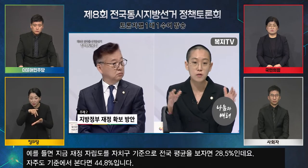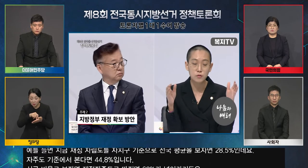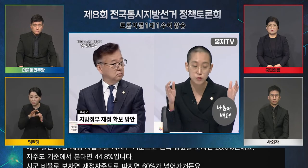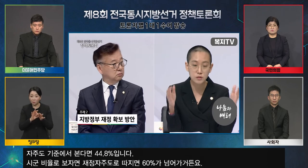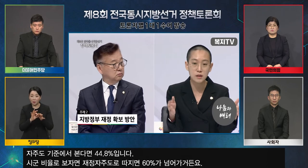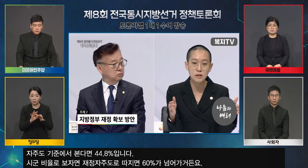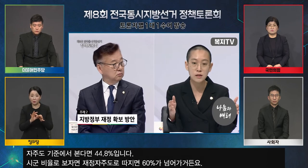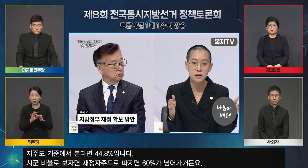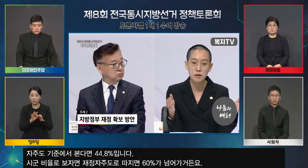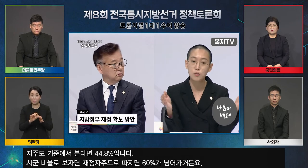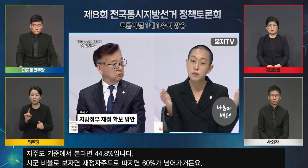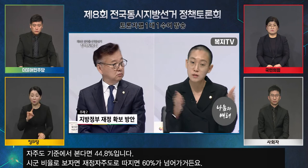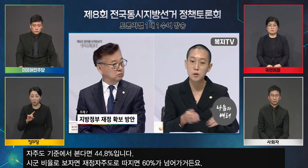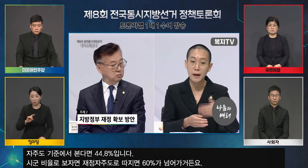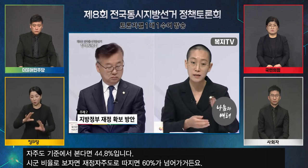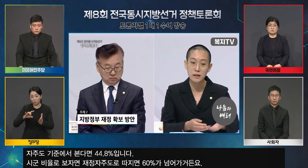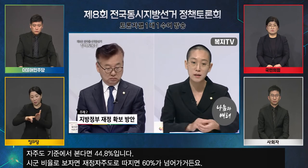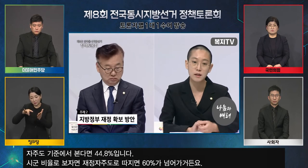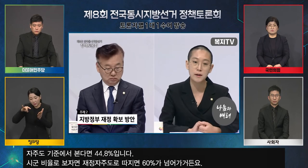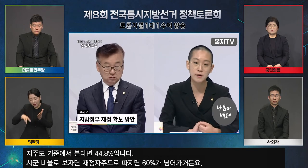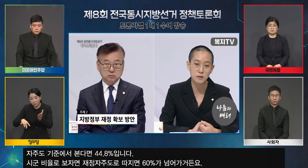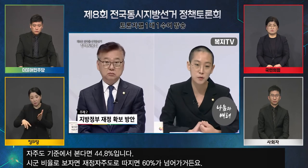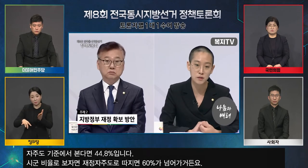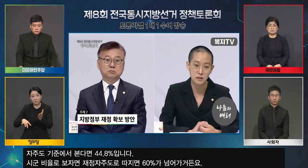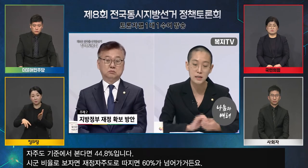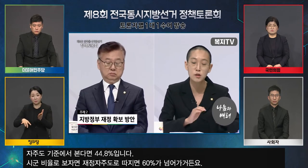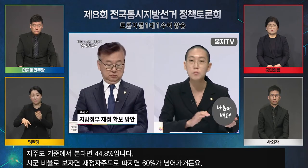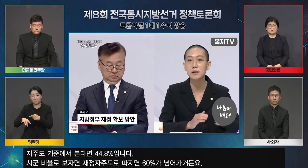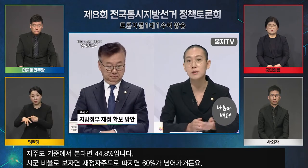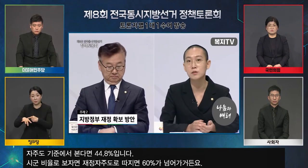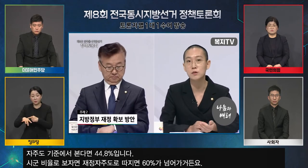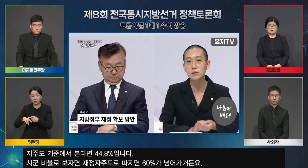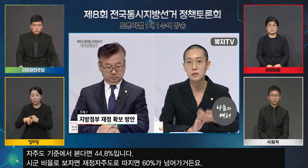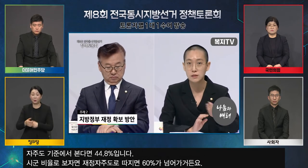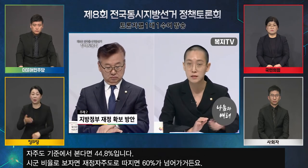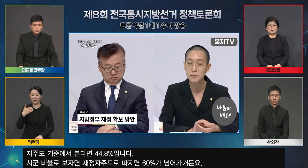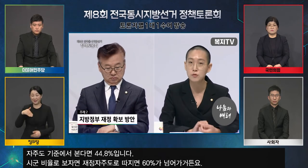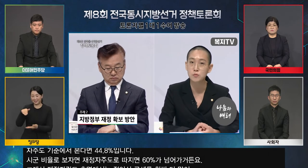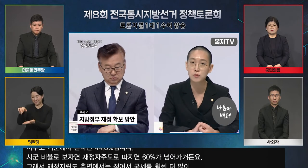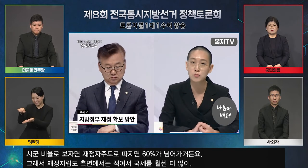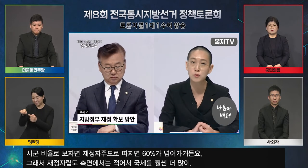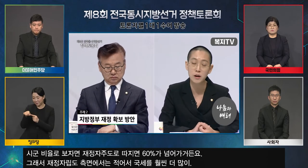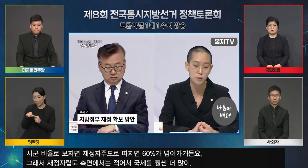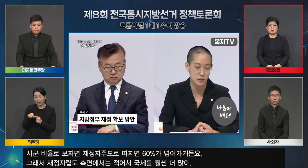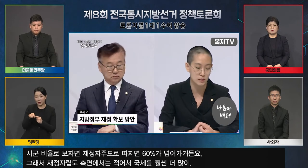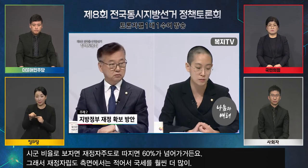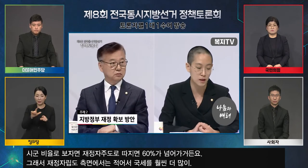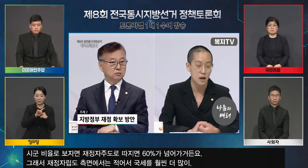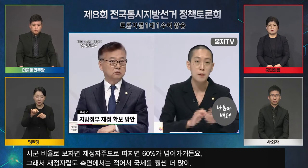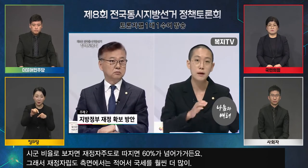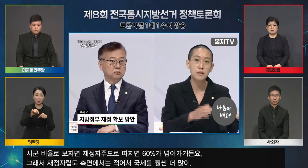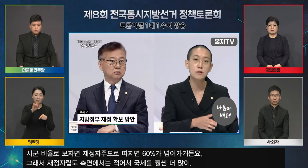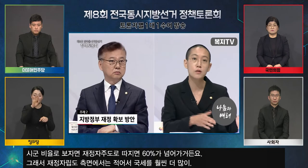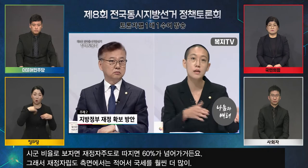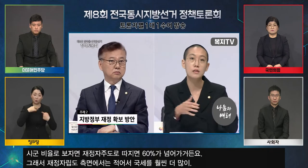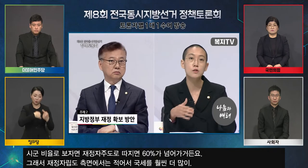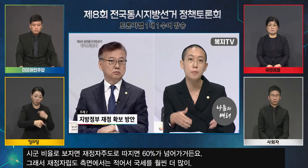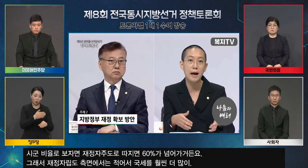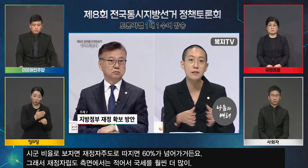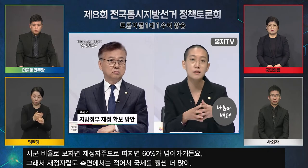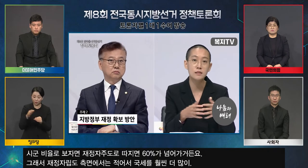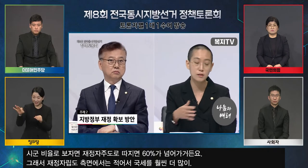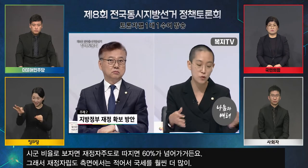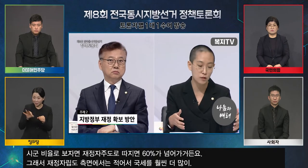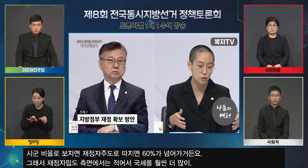국세를 훨씬 더 많이 그러니까 말하자면 이전 받아서 지방정부를 운용을 하고 있지만 막상 그렇게